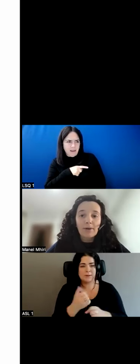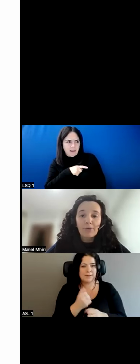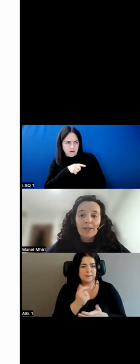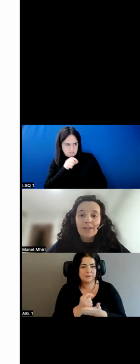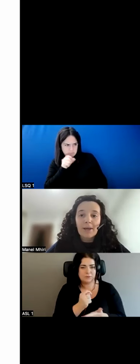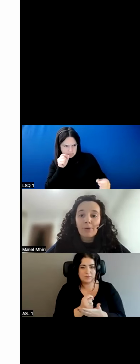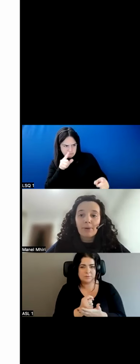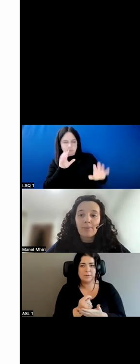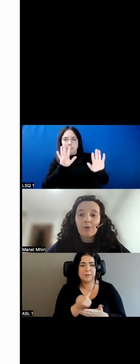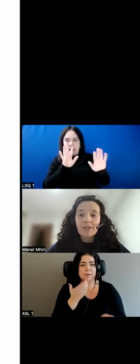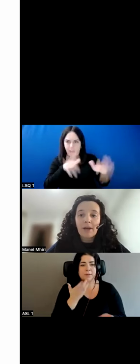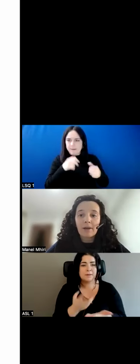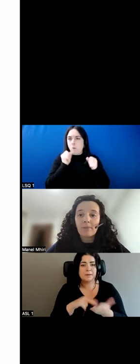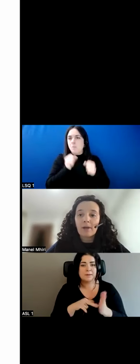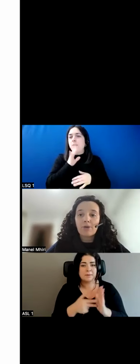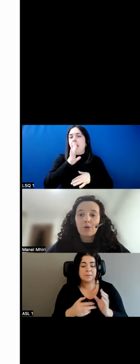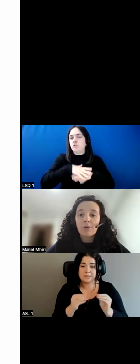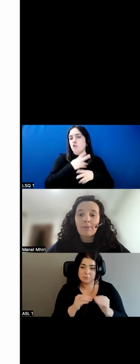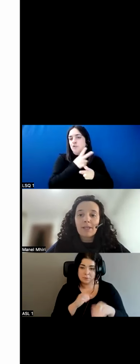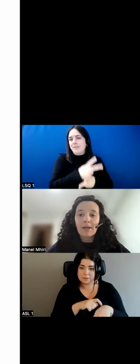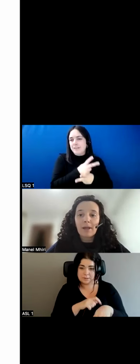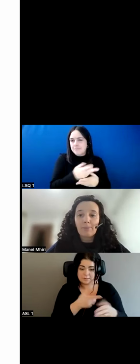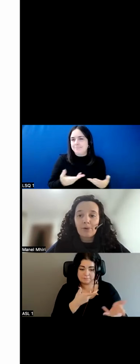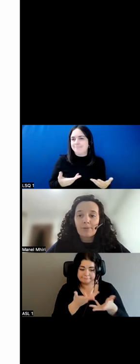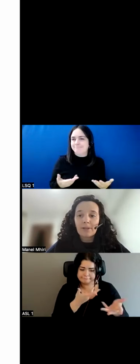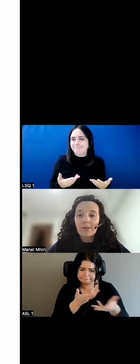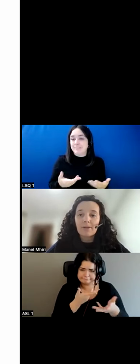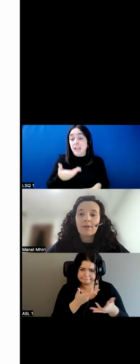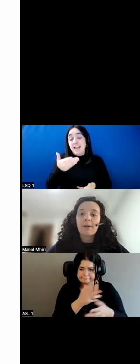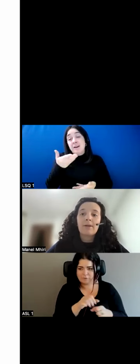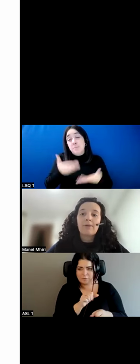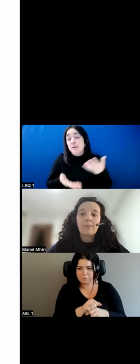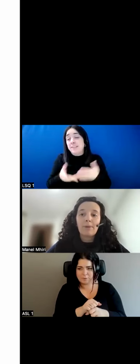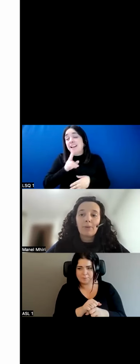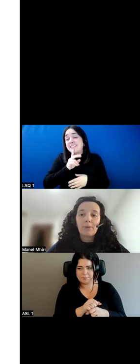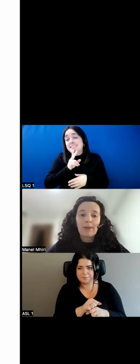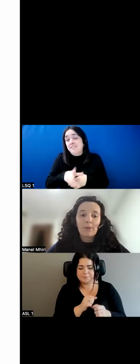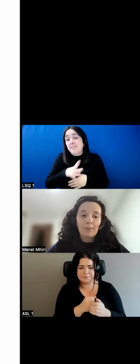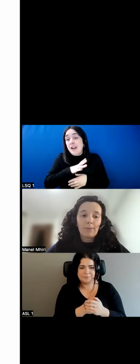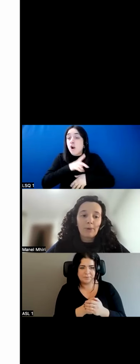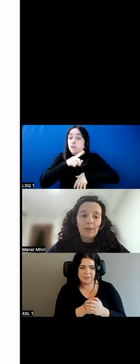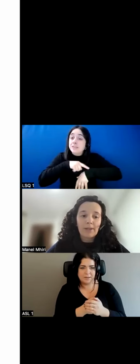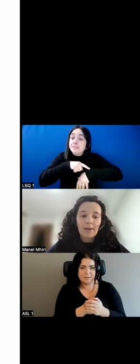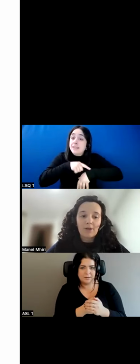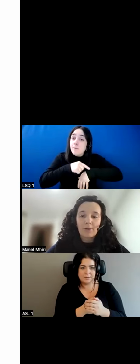que ce soit. Ça devrait peut-être nécessiter plus de temps pendant les rendez-vous médicaux